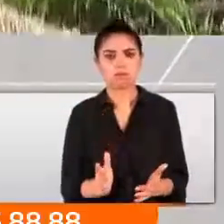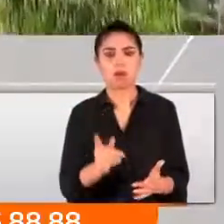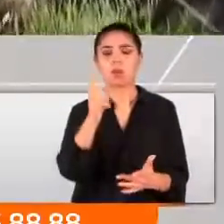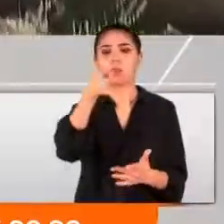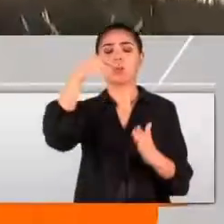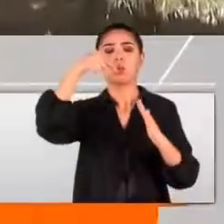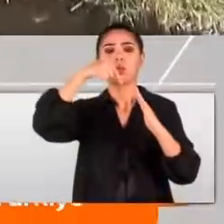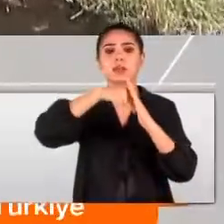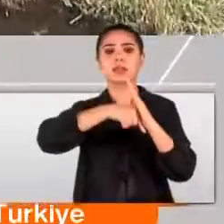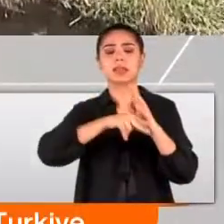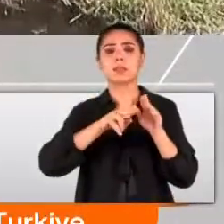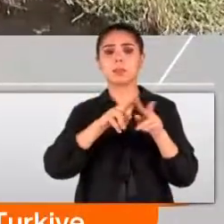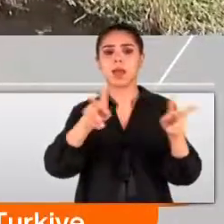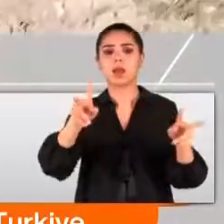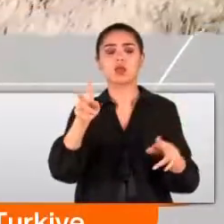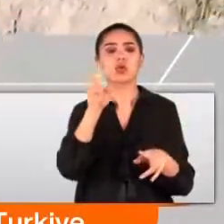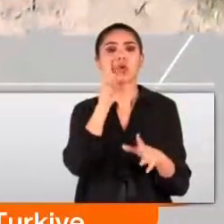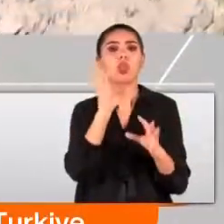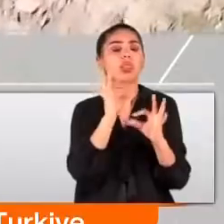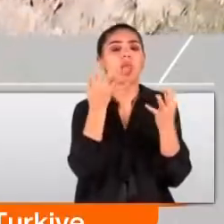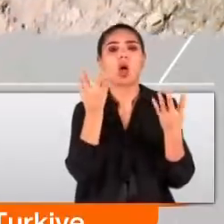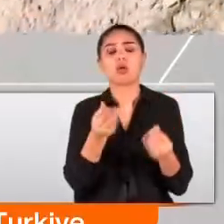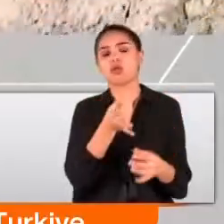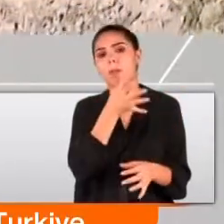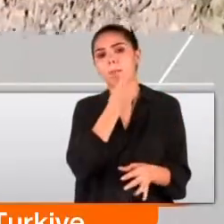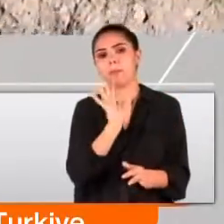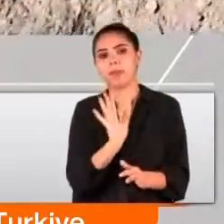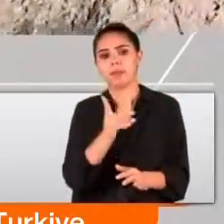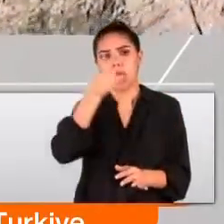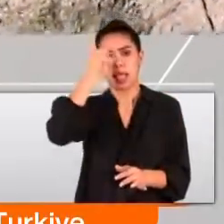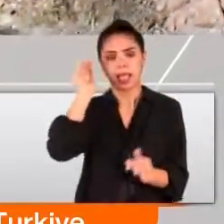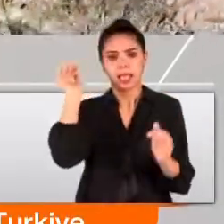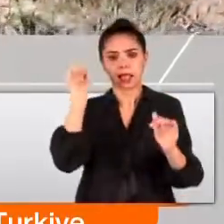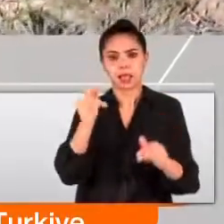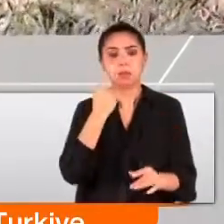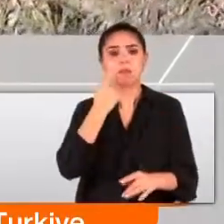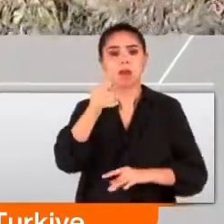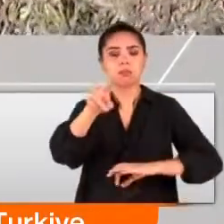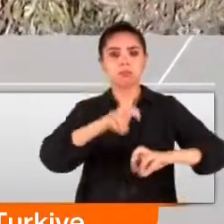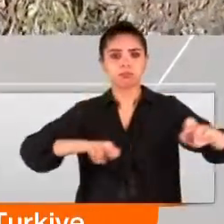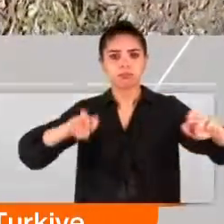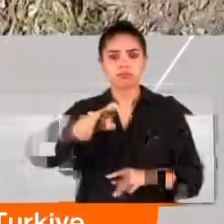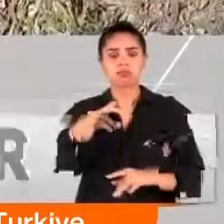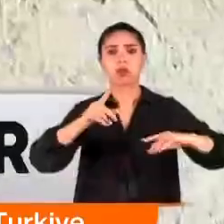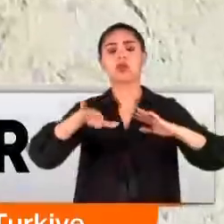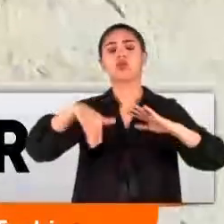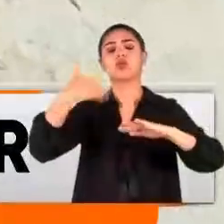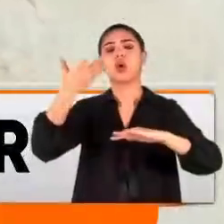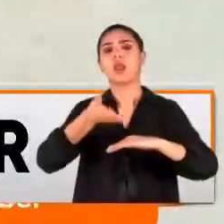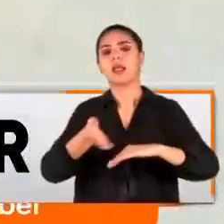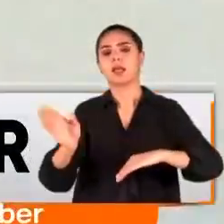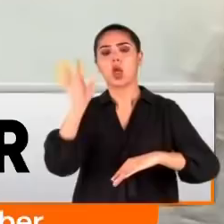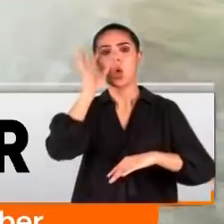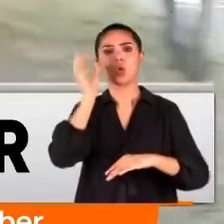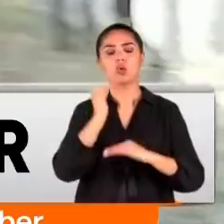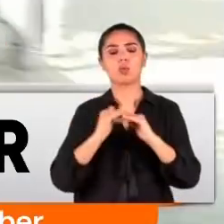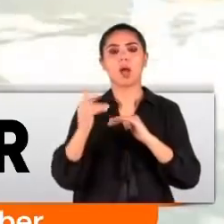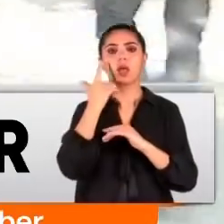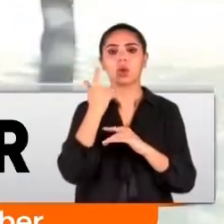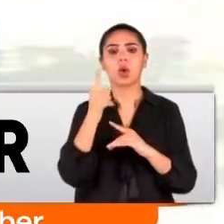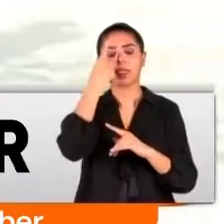işte sonu belli değil. Ne olacağını bilmiyoruz. Yetkililer geliyor, bakıyorlar. Gelip gidiyorlar. Uzmanlara göre tek